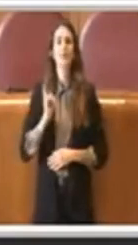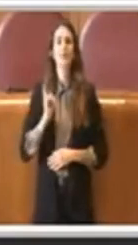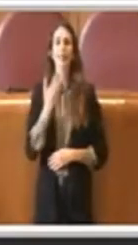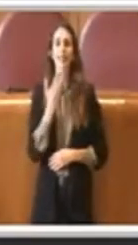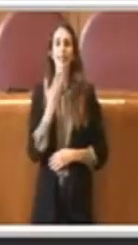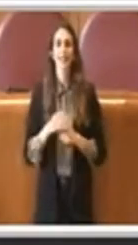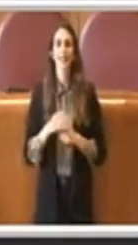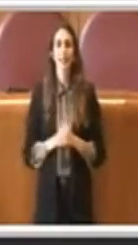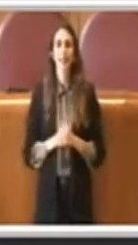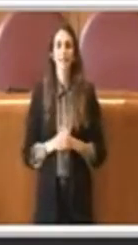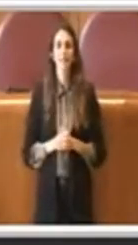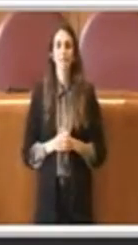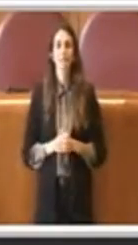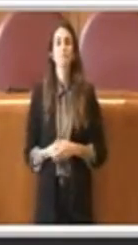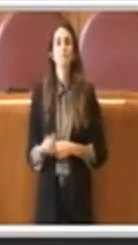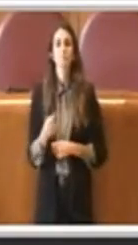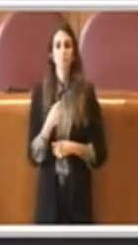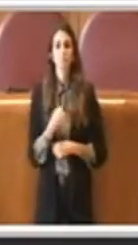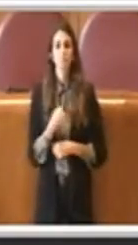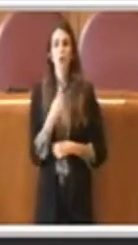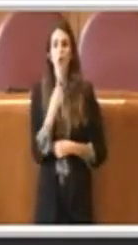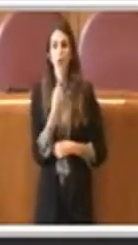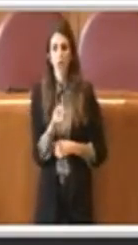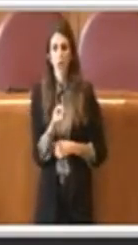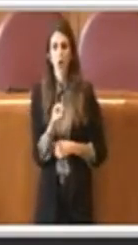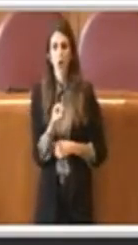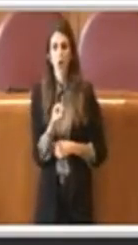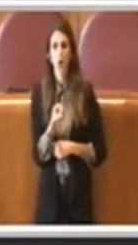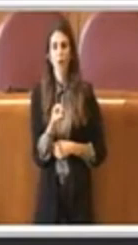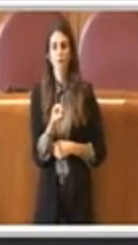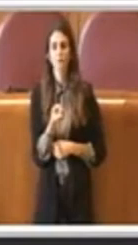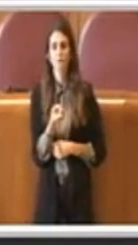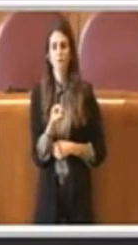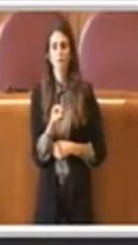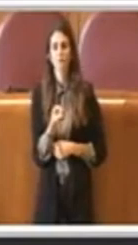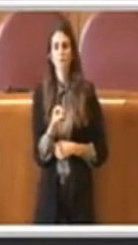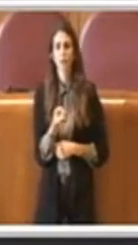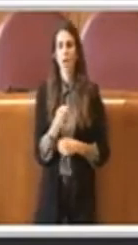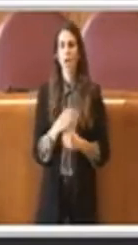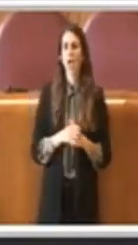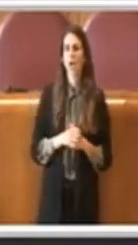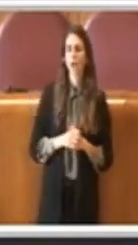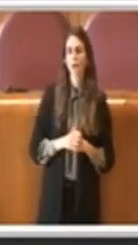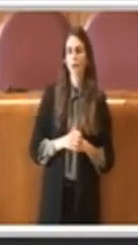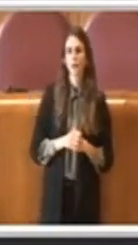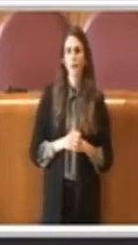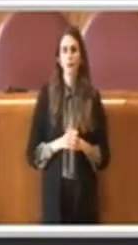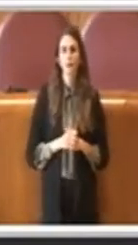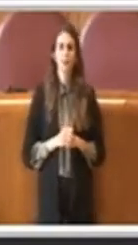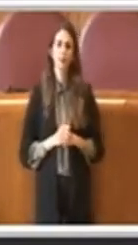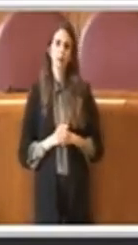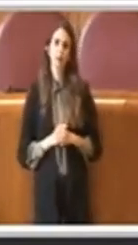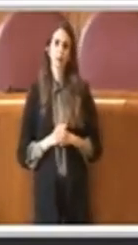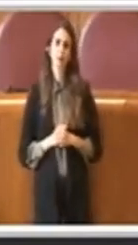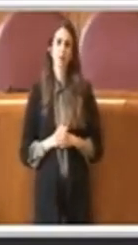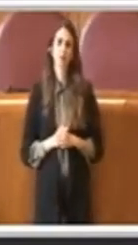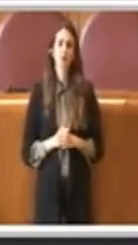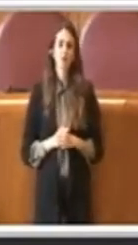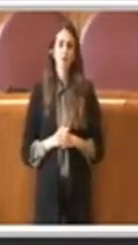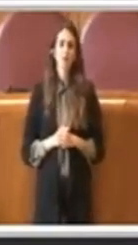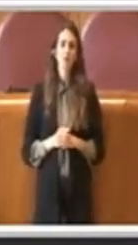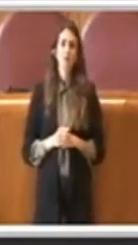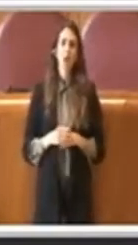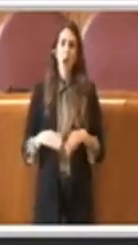Nel confermare che effettivamente non mi sembra che ci sia stata grande condivisione e